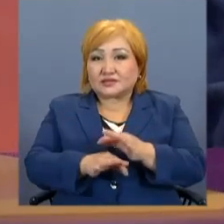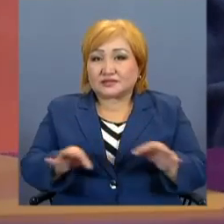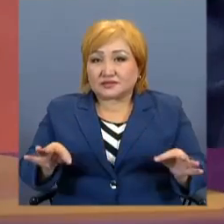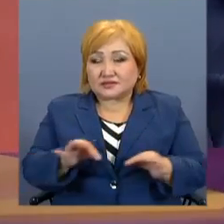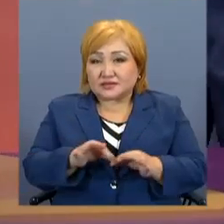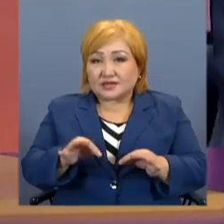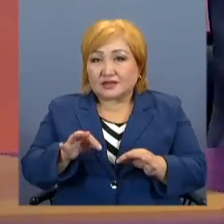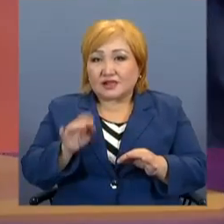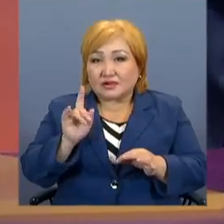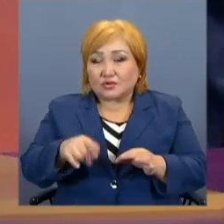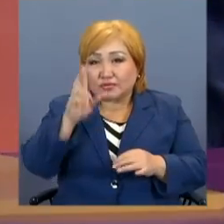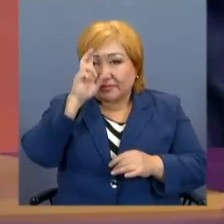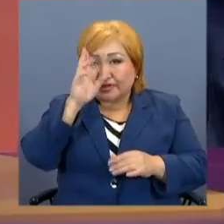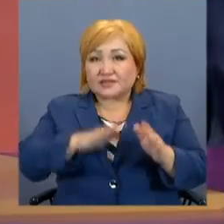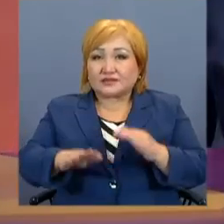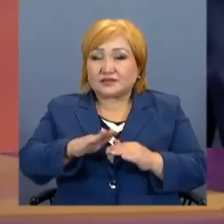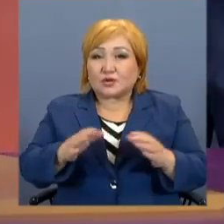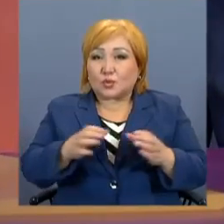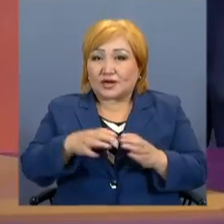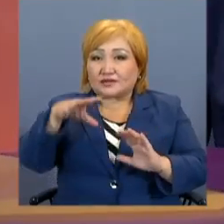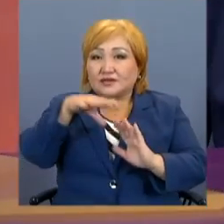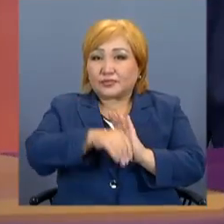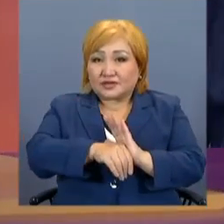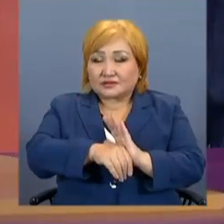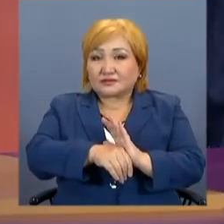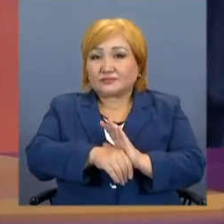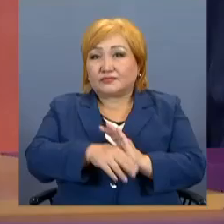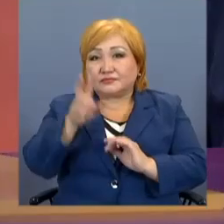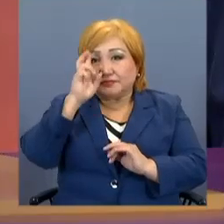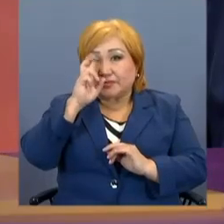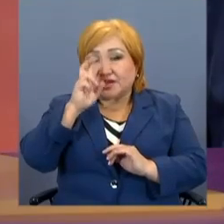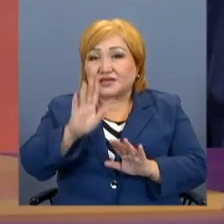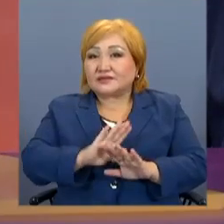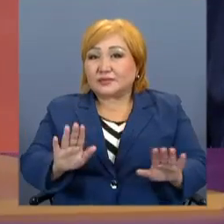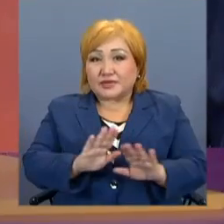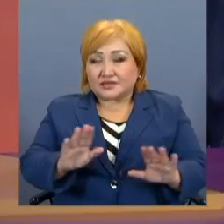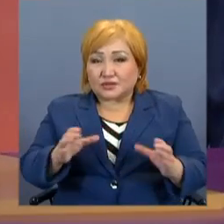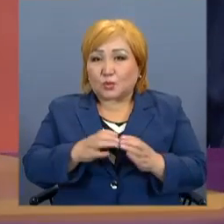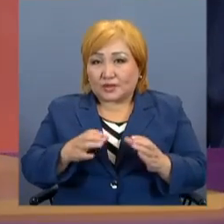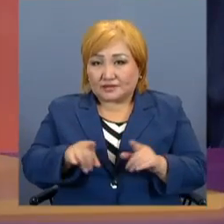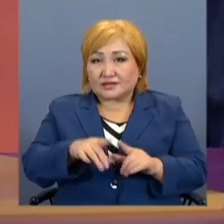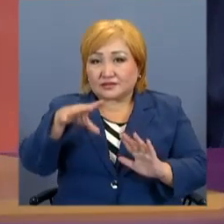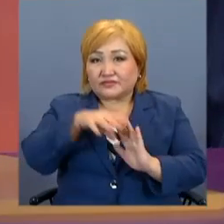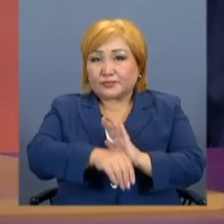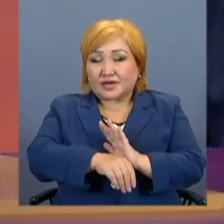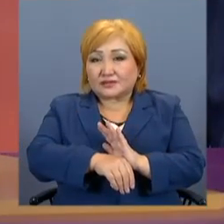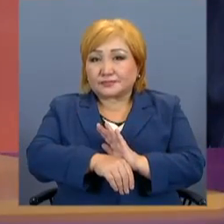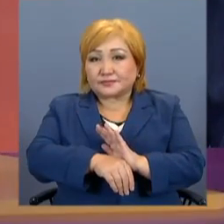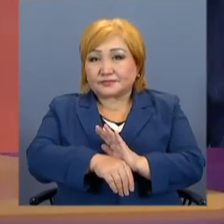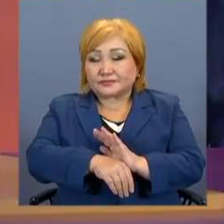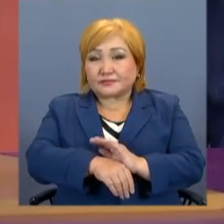картасында мемлекеттік органдар да бар, мемлекет емес органдар да бар. Ол жерде енді бұрын